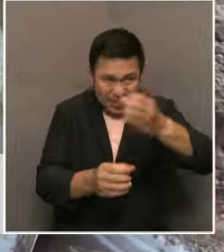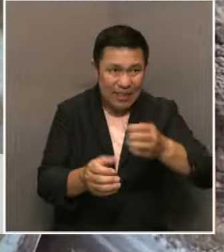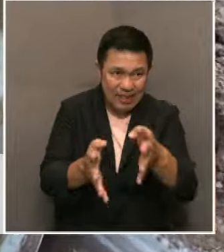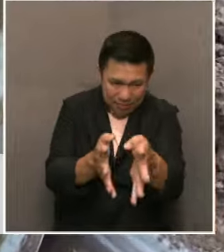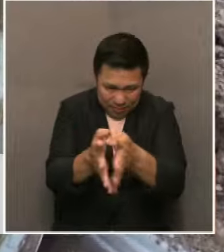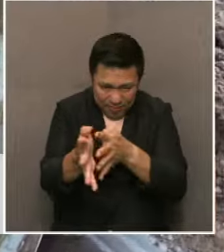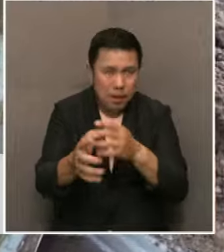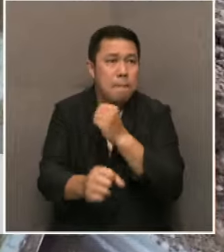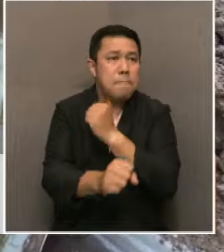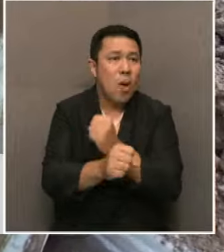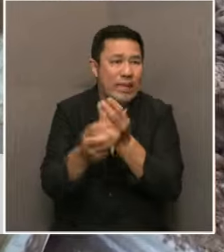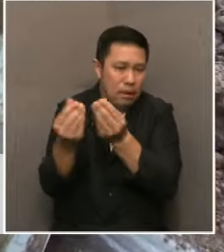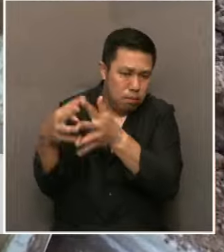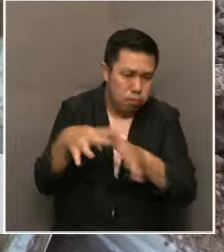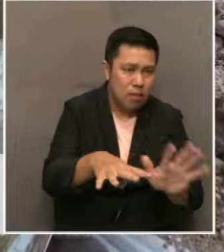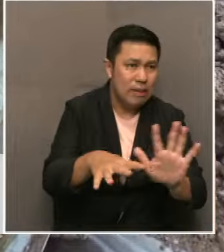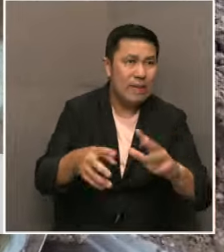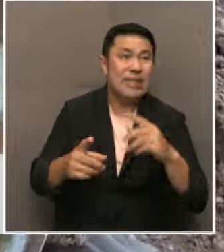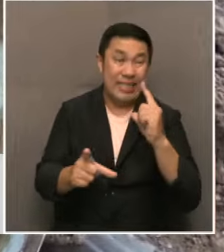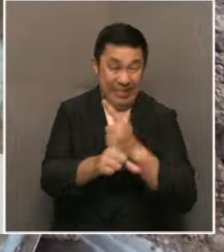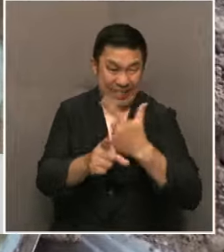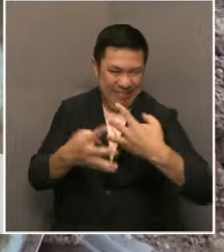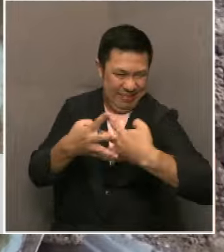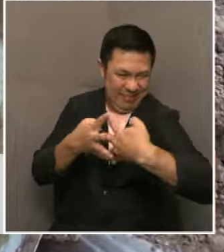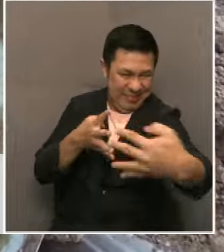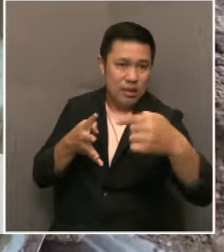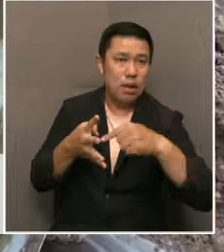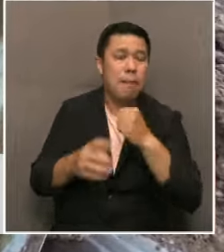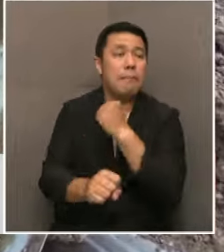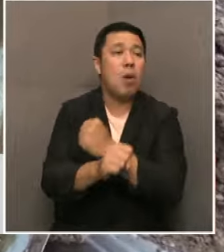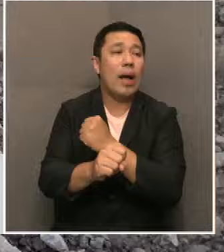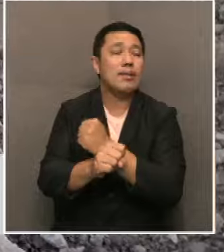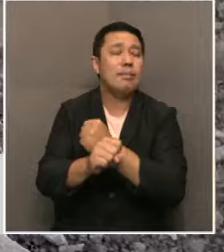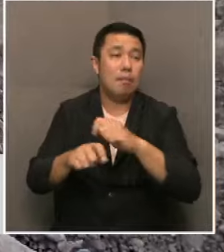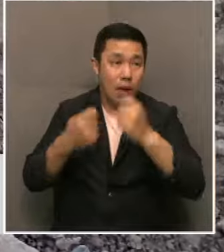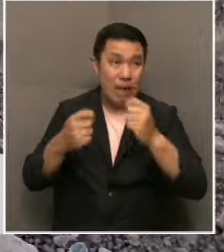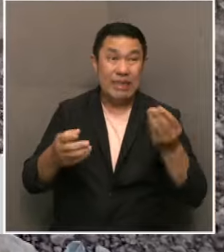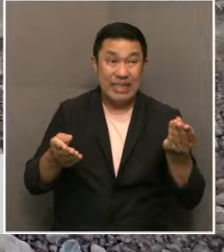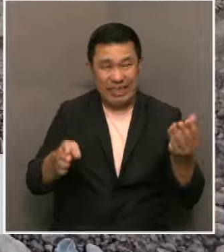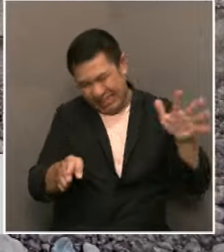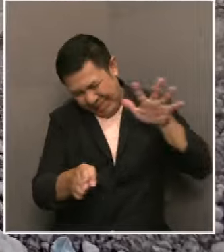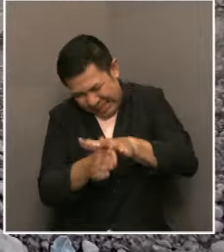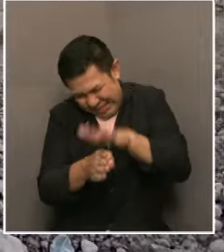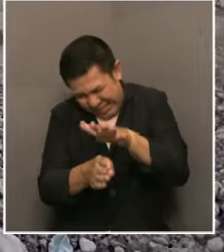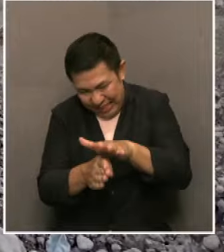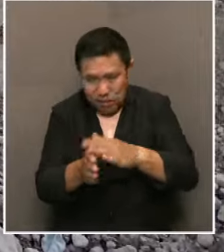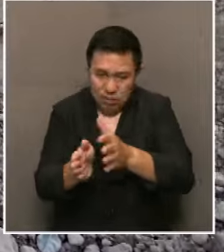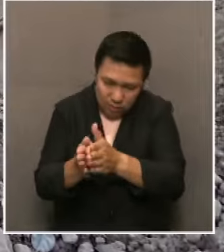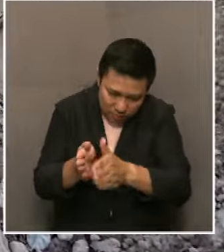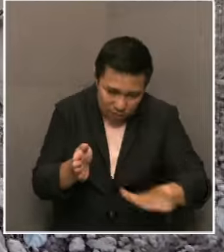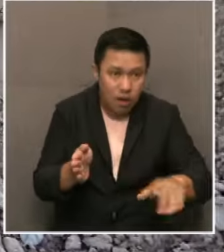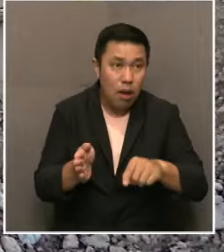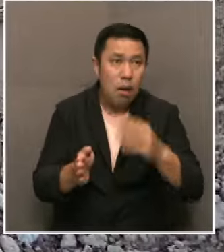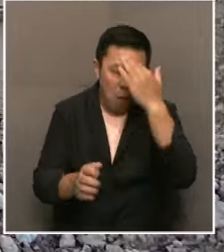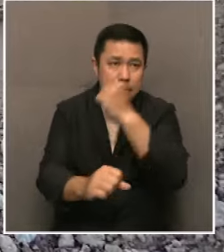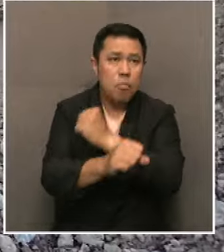กั้นดินสไลด์รัดและยึดด้วยเหล็กเส้นเพื่อความแข็งแรงค่ะจากนั้นเทดินอัดแน่นแล้วก็ไม่ให้เกิดการพัง